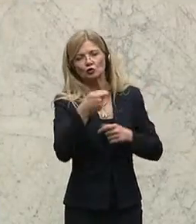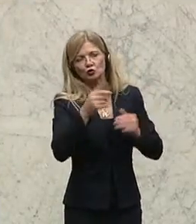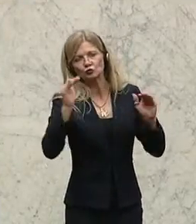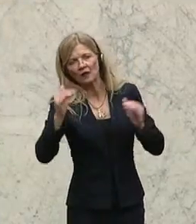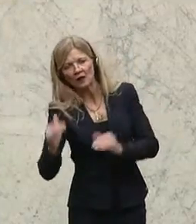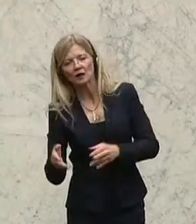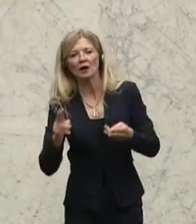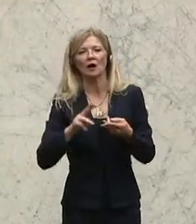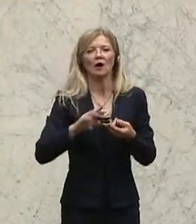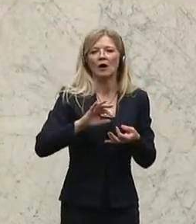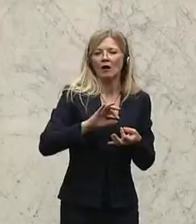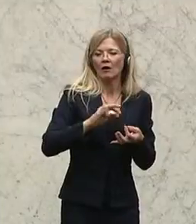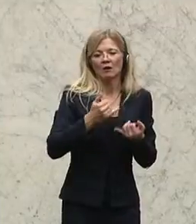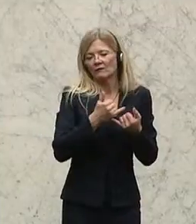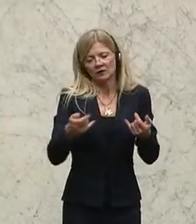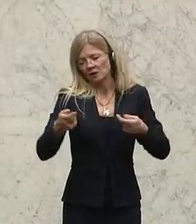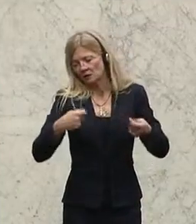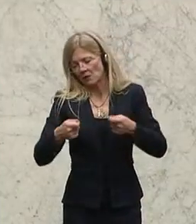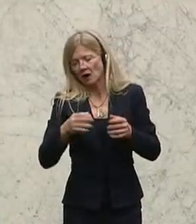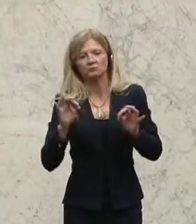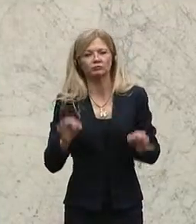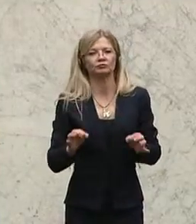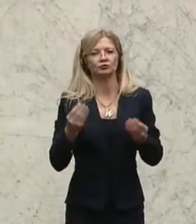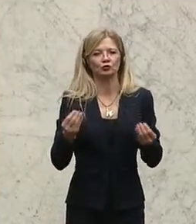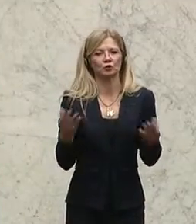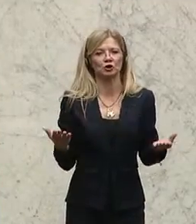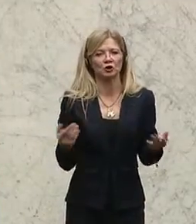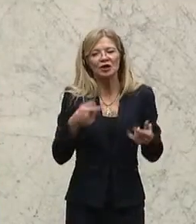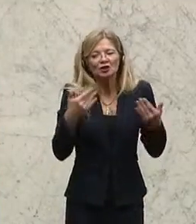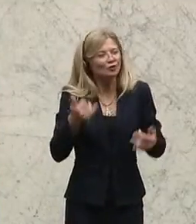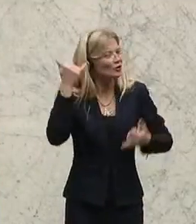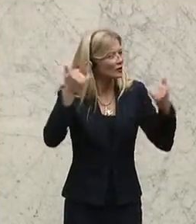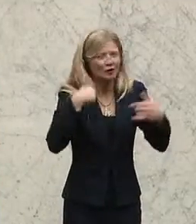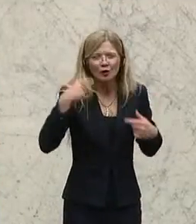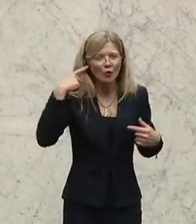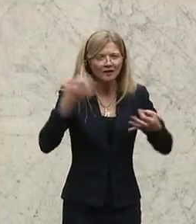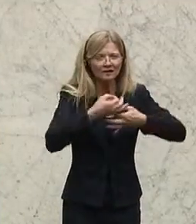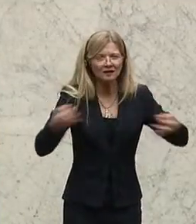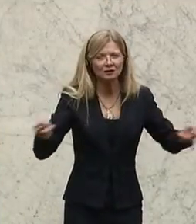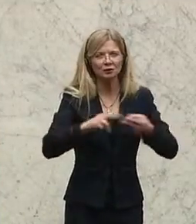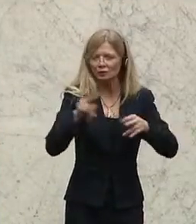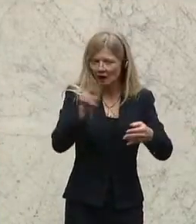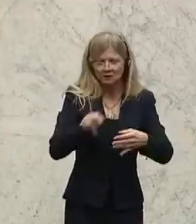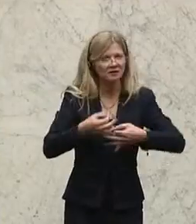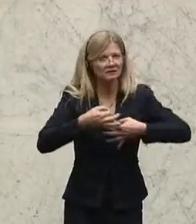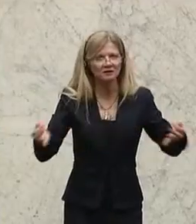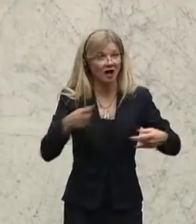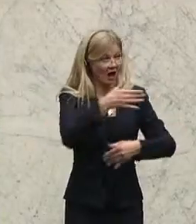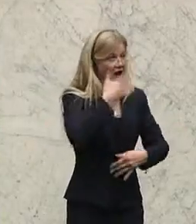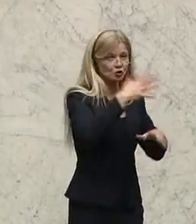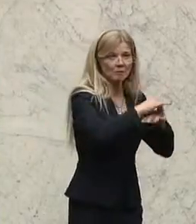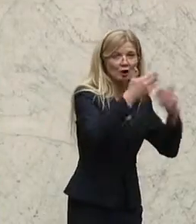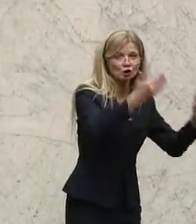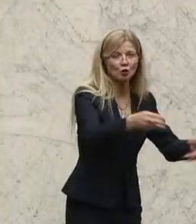die Unterstützungen auf die marktüblichen Verhältnisse. Das kann man alles tun. Diese Ideen höre ich nicht, lese ich nicht. nicht. Im Ausland wird es gemacht und in Wien wird es gemacht.